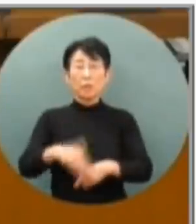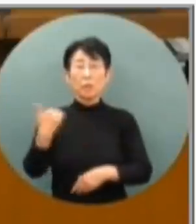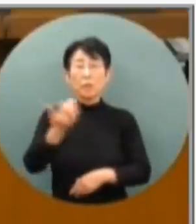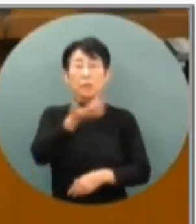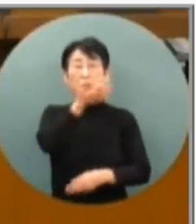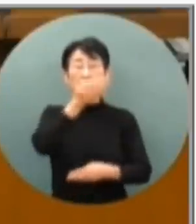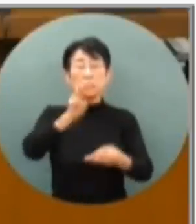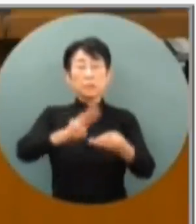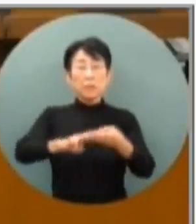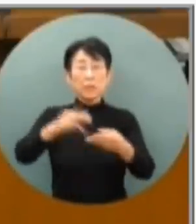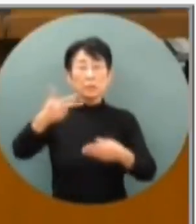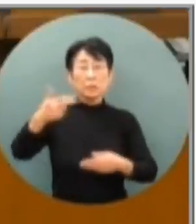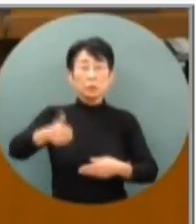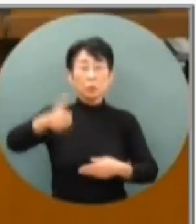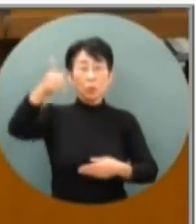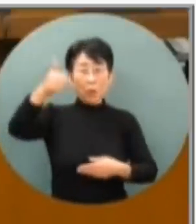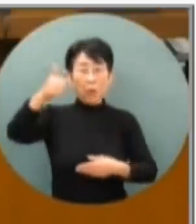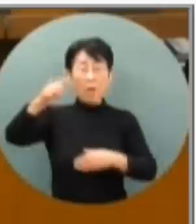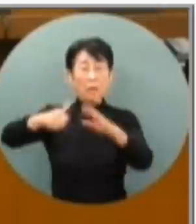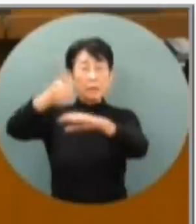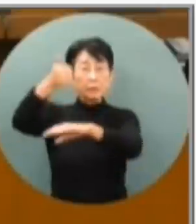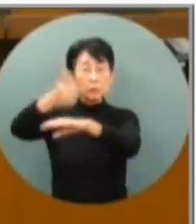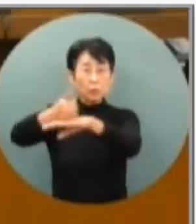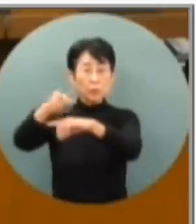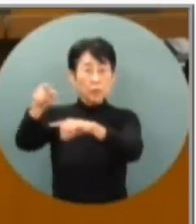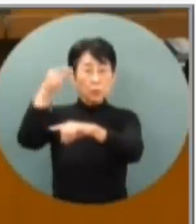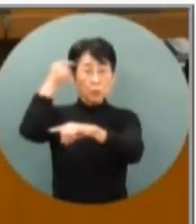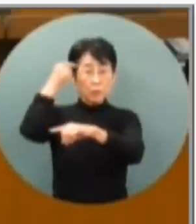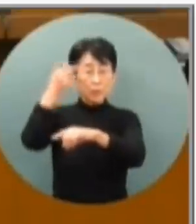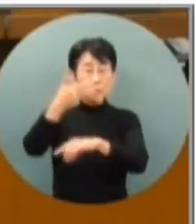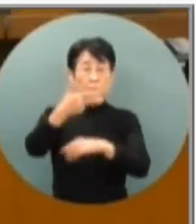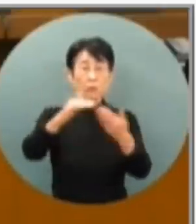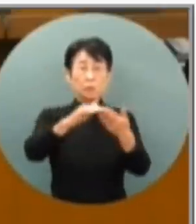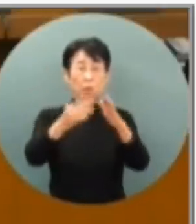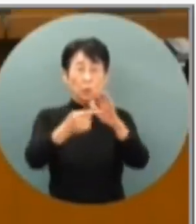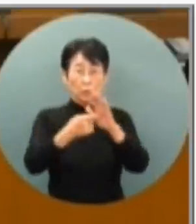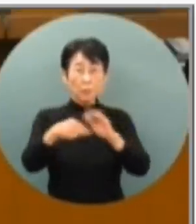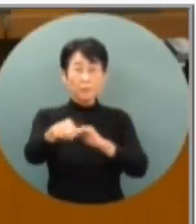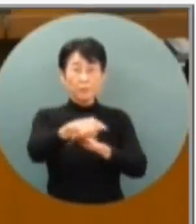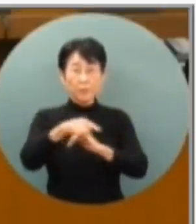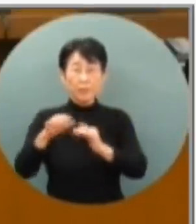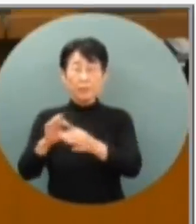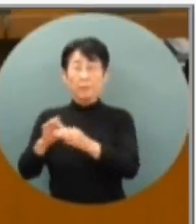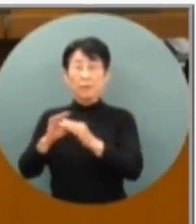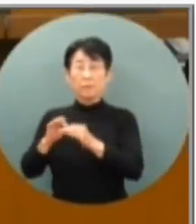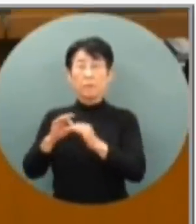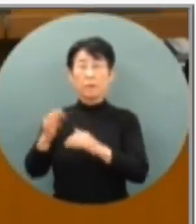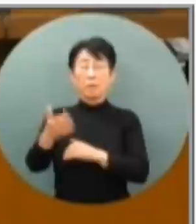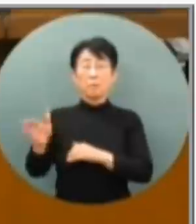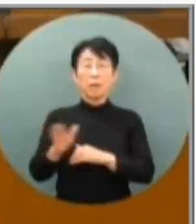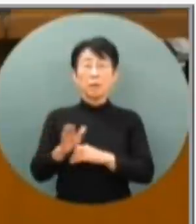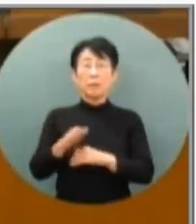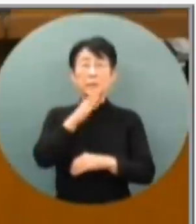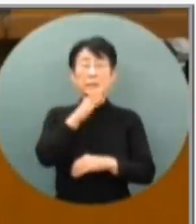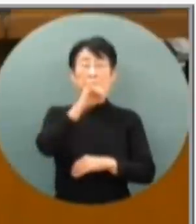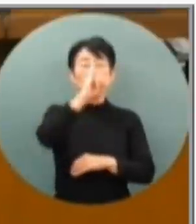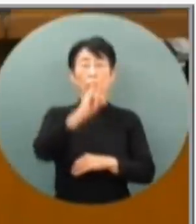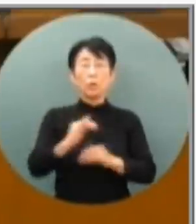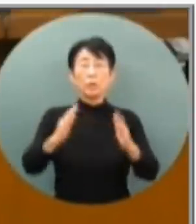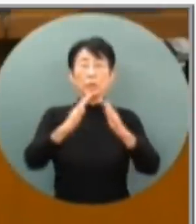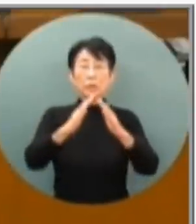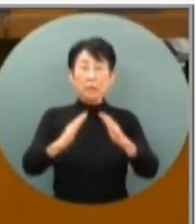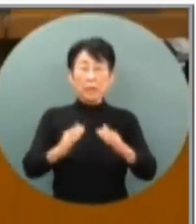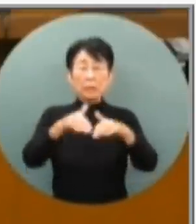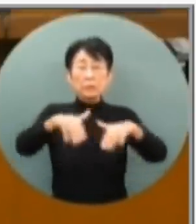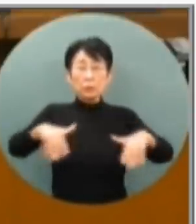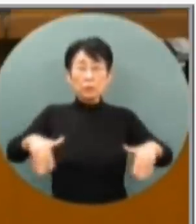分会長されているんだと思いますが、そういう市町村やあるいは関係団体でそういうふうに実行委員会組織を改めていただけるの